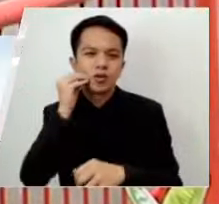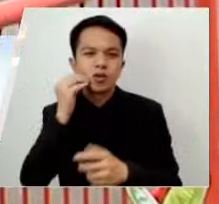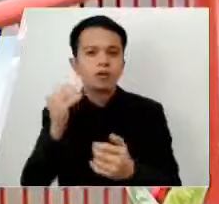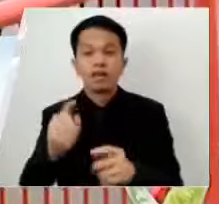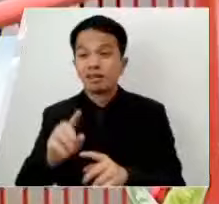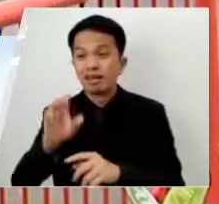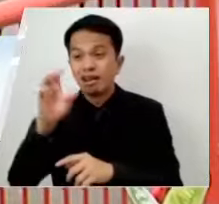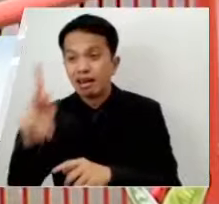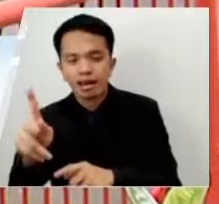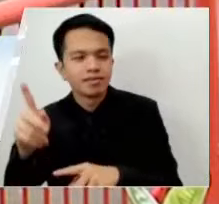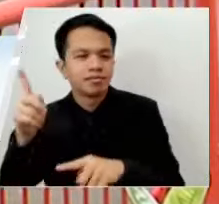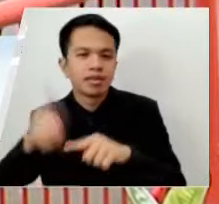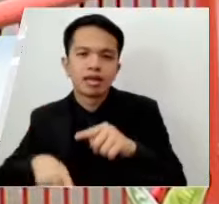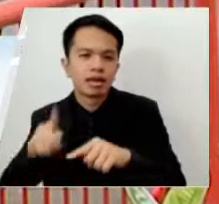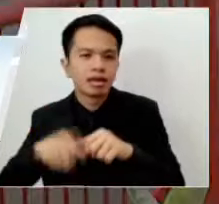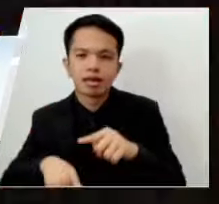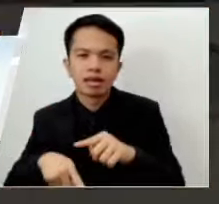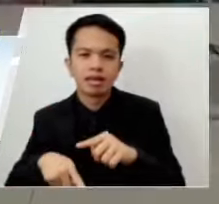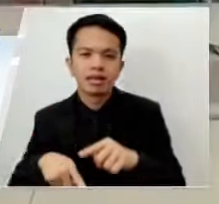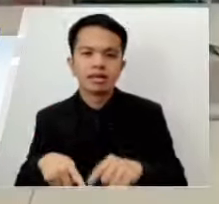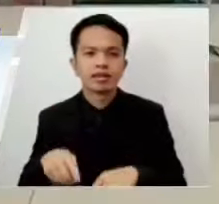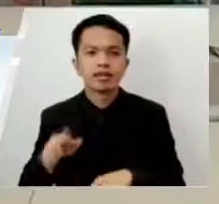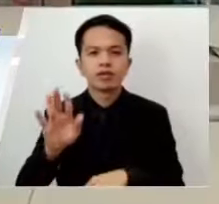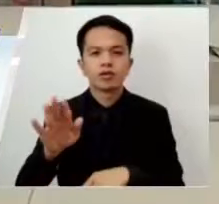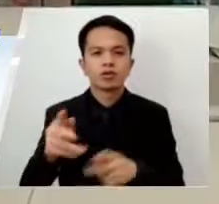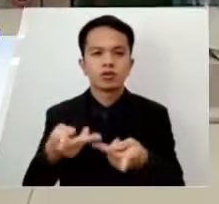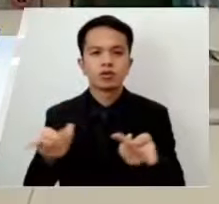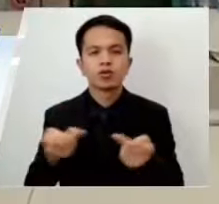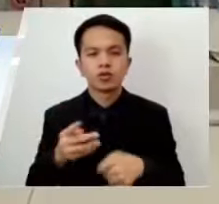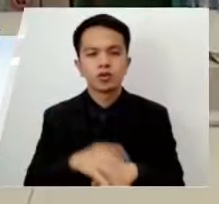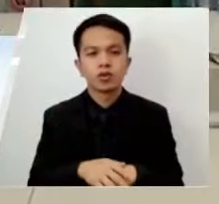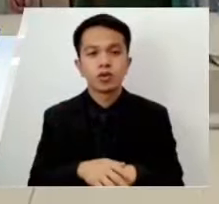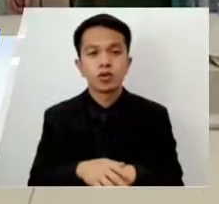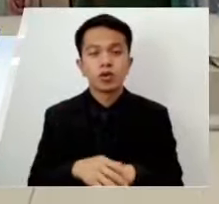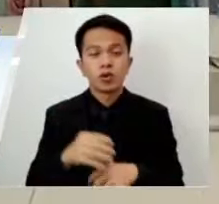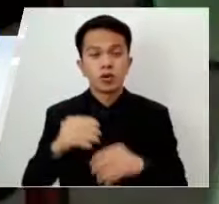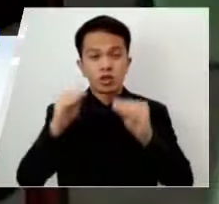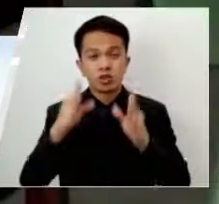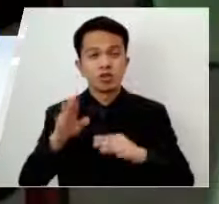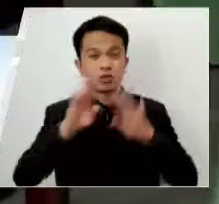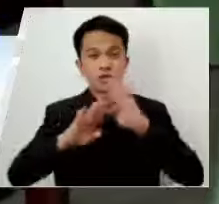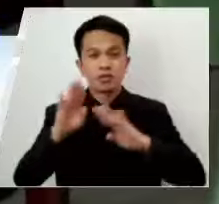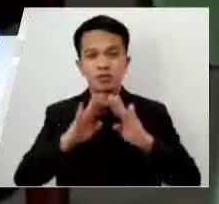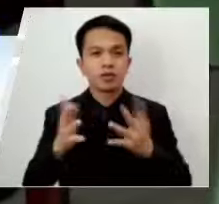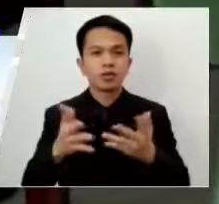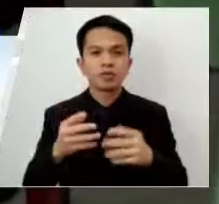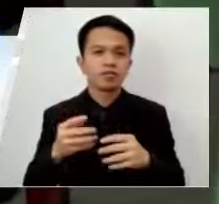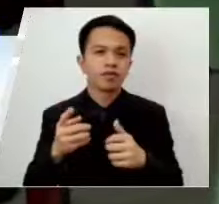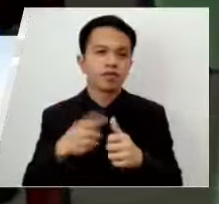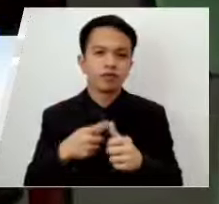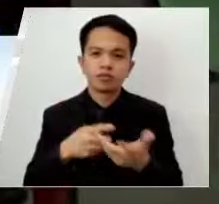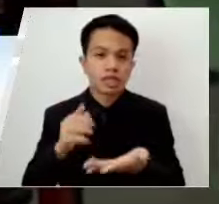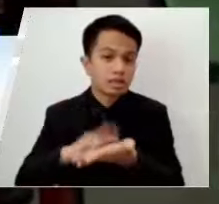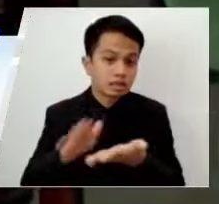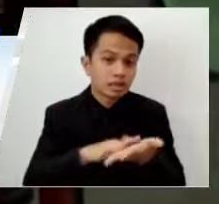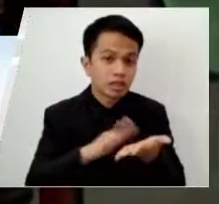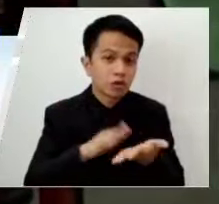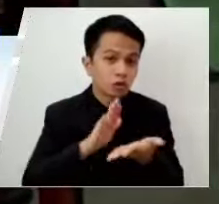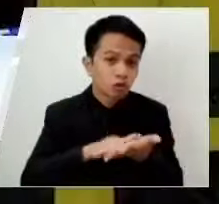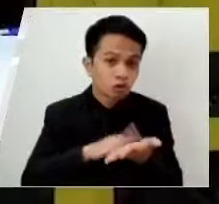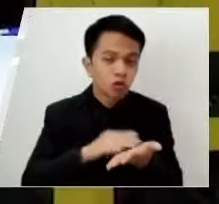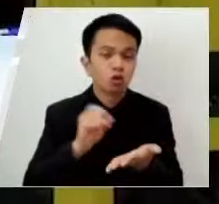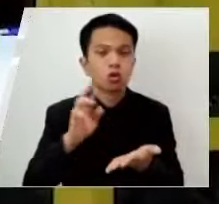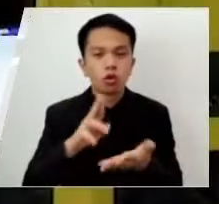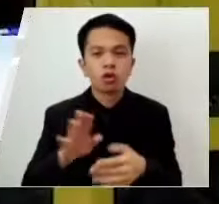na pong baha sa Barangay Potrero. Problema ng ilang guro kung ano ang uunahin, maglinis sa kanilang paaralan o sa kanilang